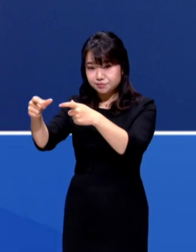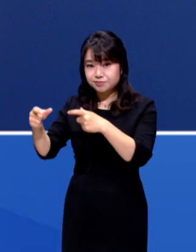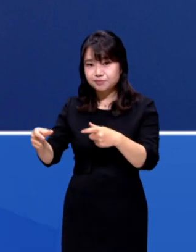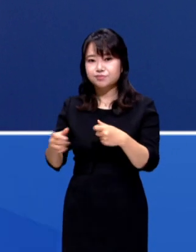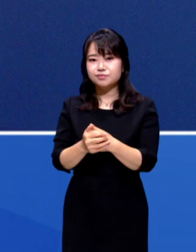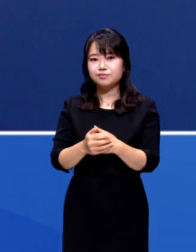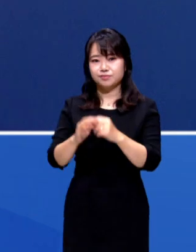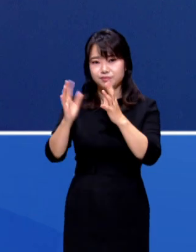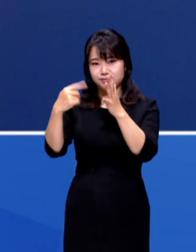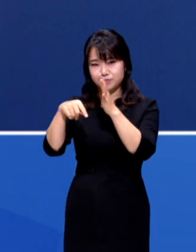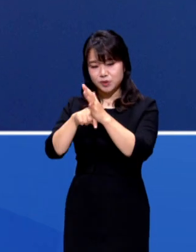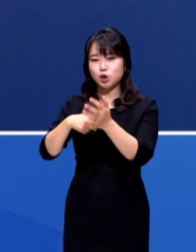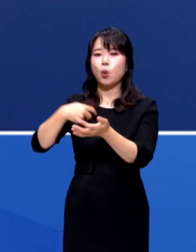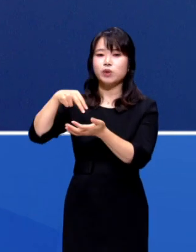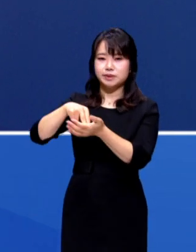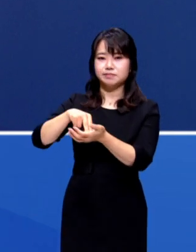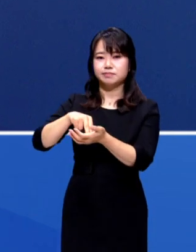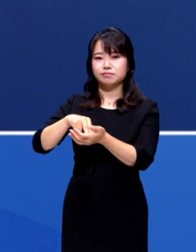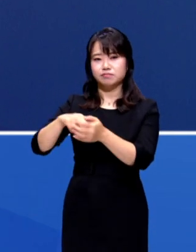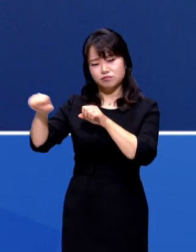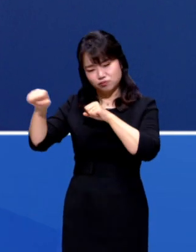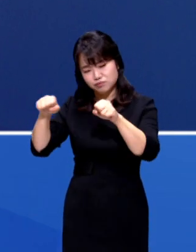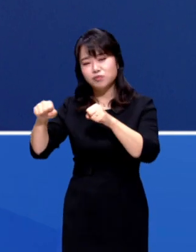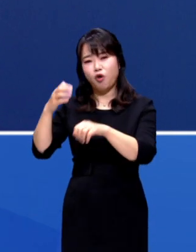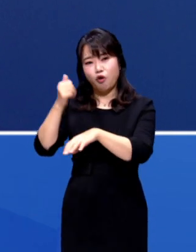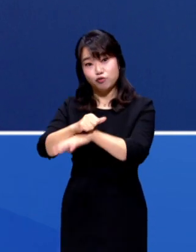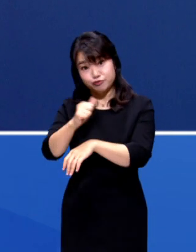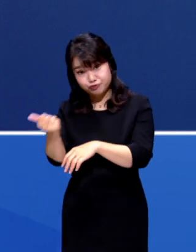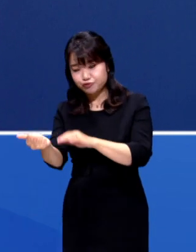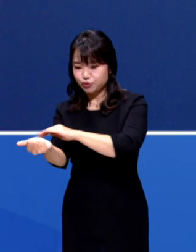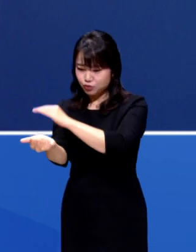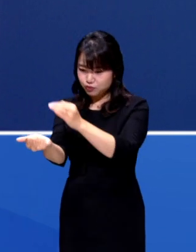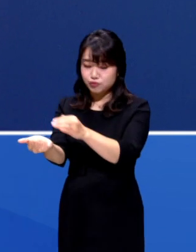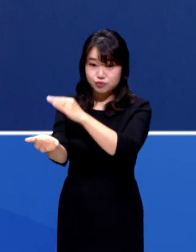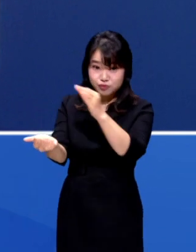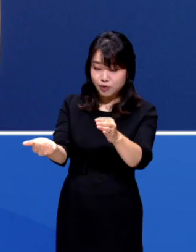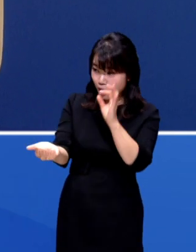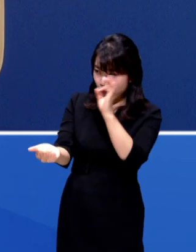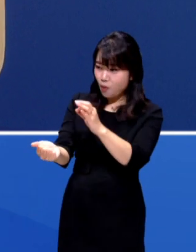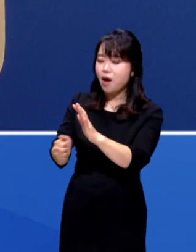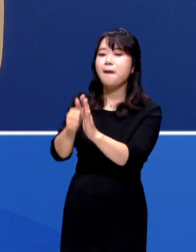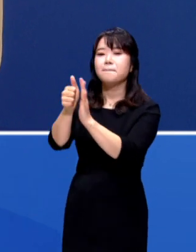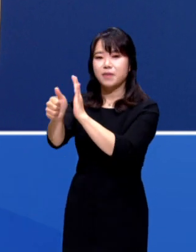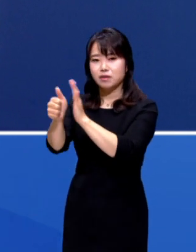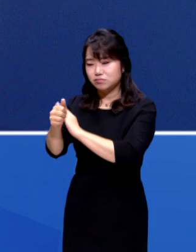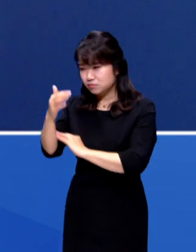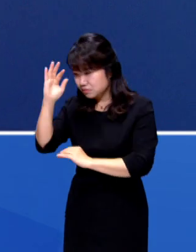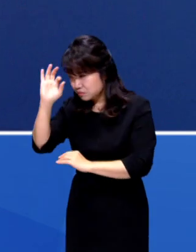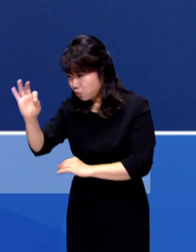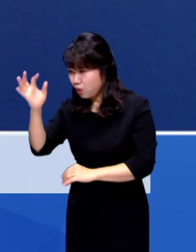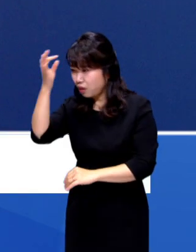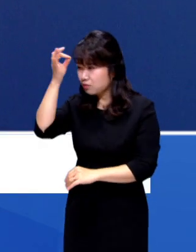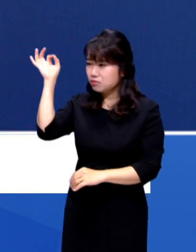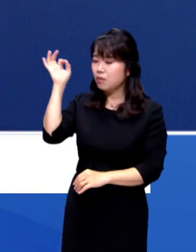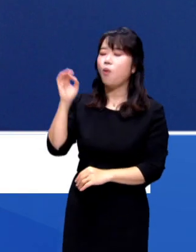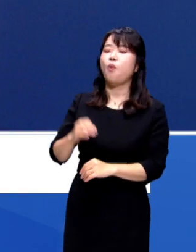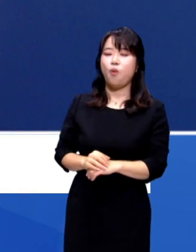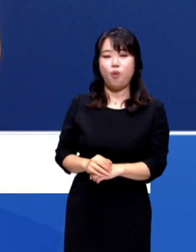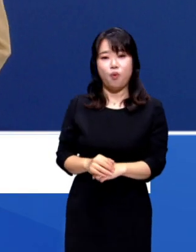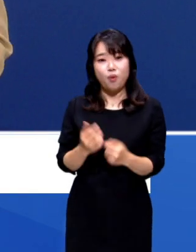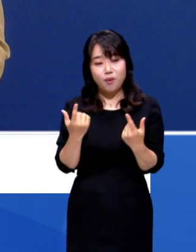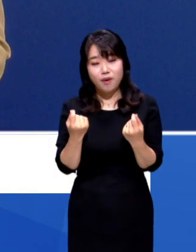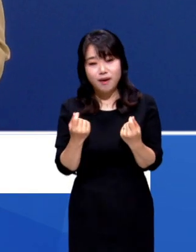묘역을 방문해서 뭐 기념행사도 열고 있습니다. 네, 물론 아픈 역사지만 또 우리 후손들이 답습해야 될 어떻게 보면 또 역사의 공부이기도